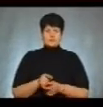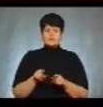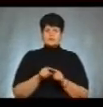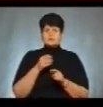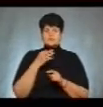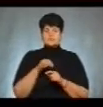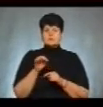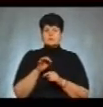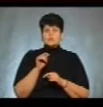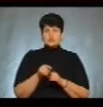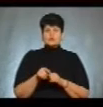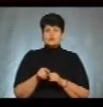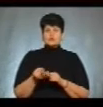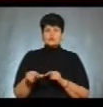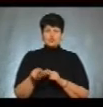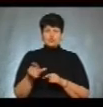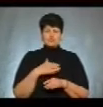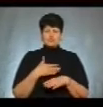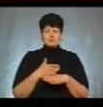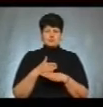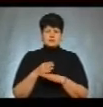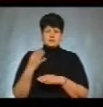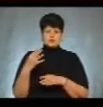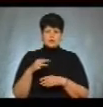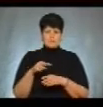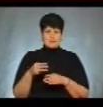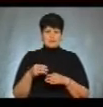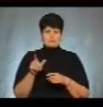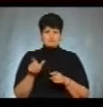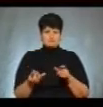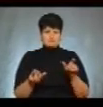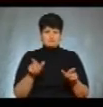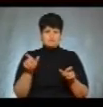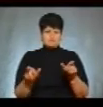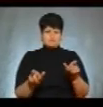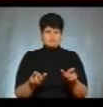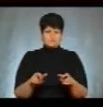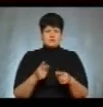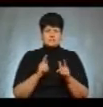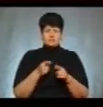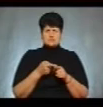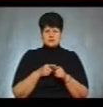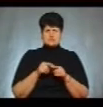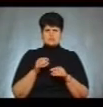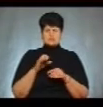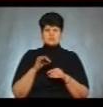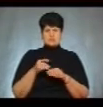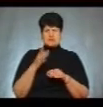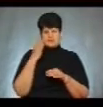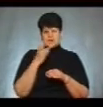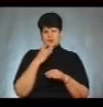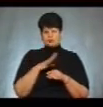коментарі про те, що дорогу було розбито на ділянки по 40 метрів. Стосовно цієї схеми ще влітку